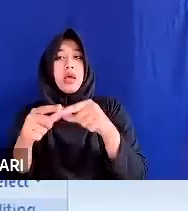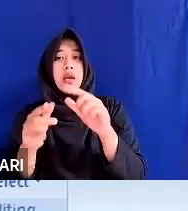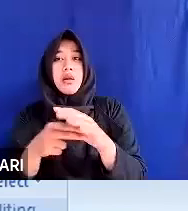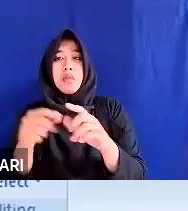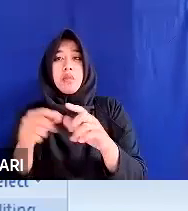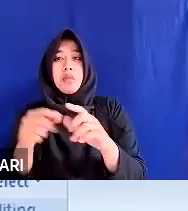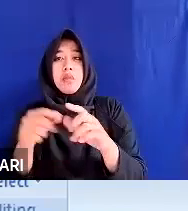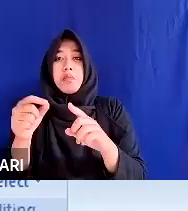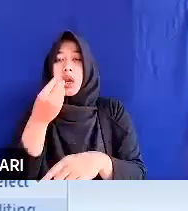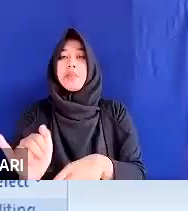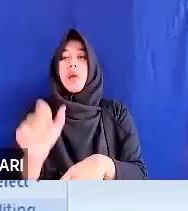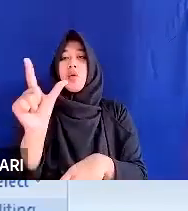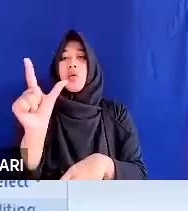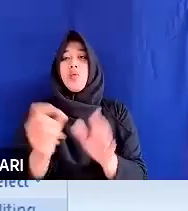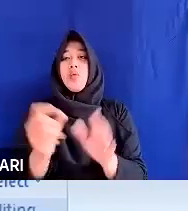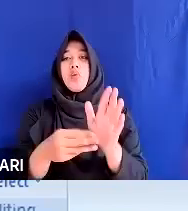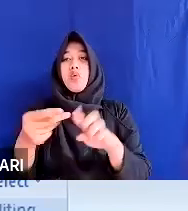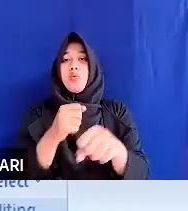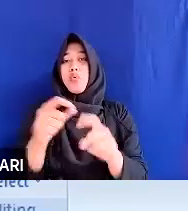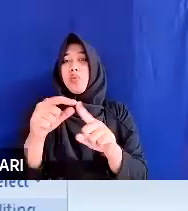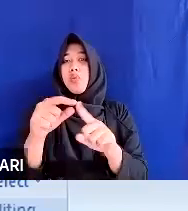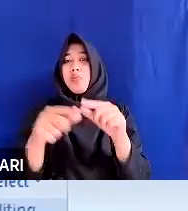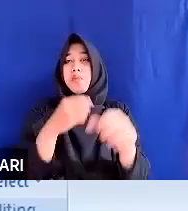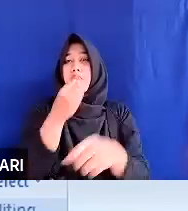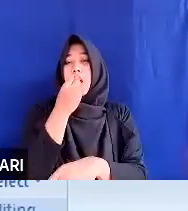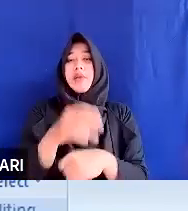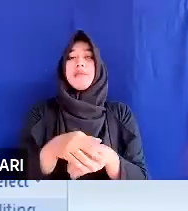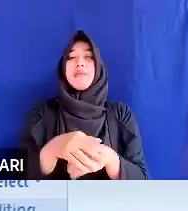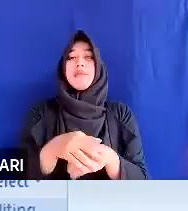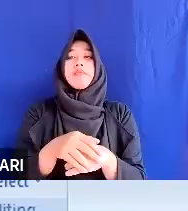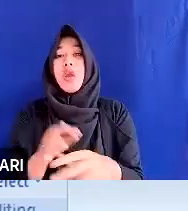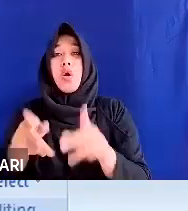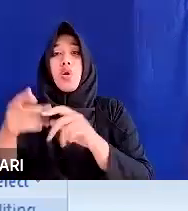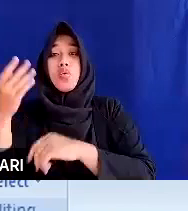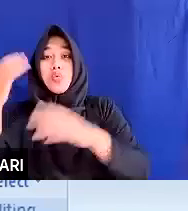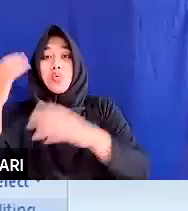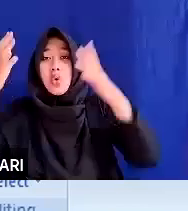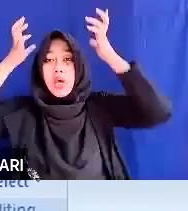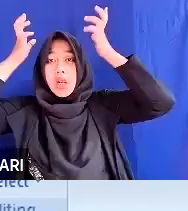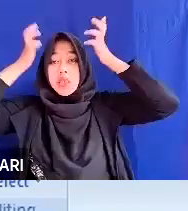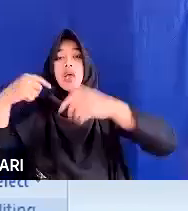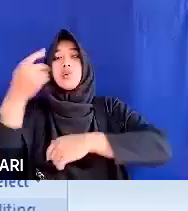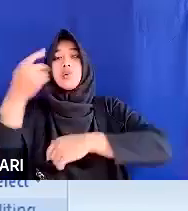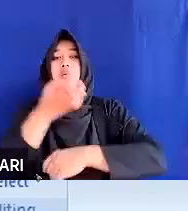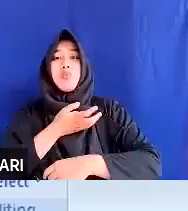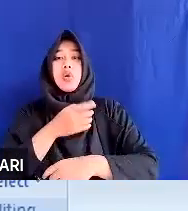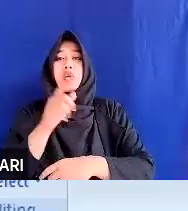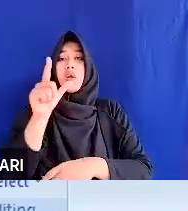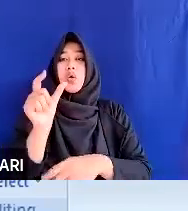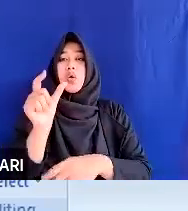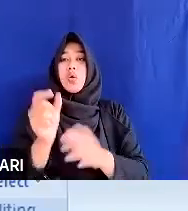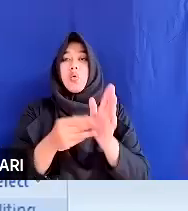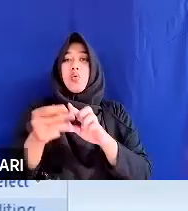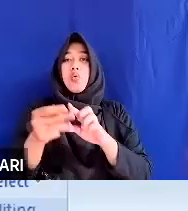sedikit sesungguhnya, kalau dulu raja-raja itu kan selalu memiliki lumbung pangan, jadi selalu memiliki rumah-rumah yang cukup besar untuk